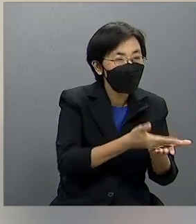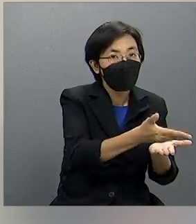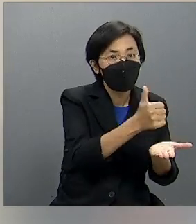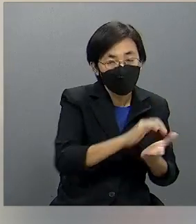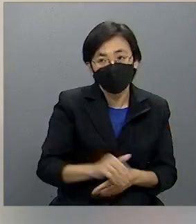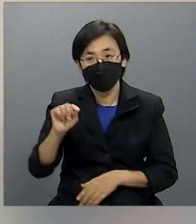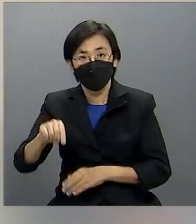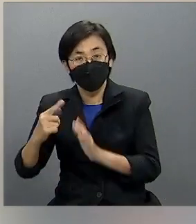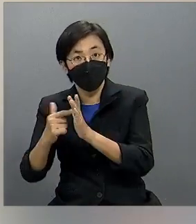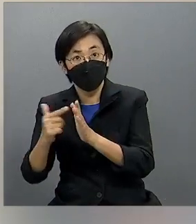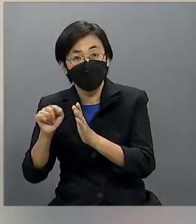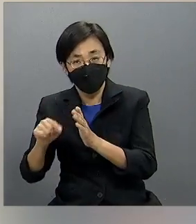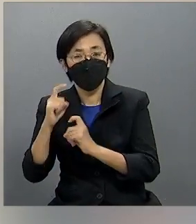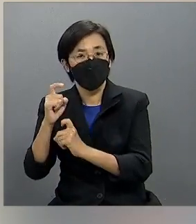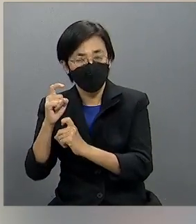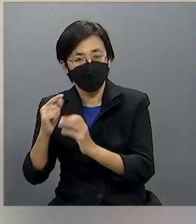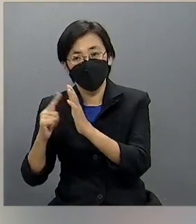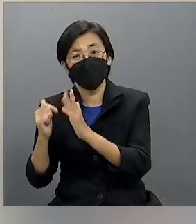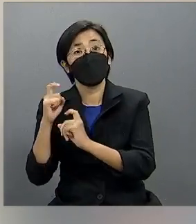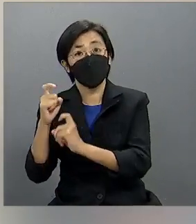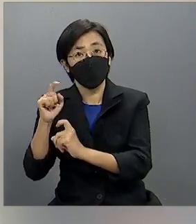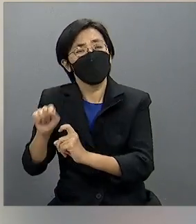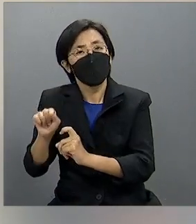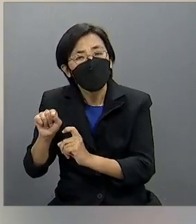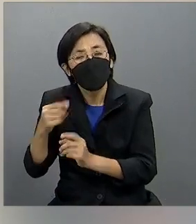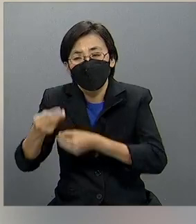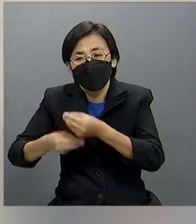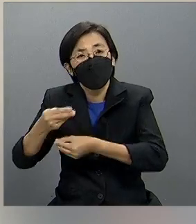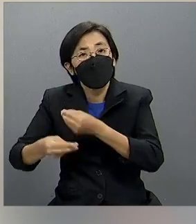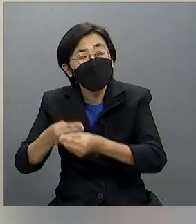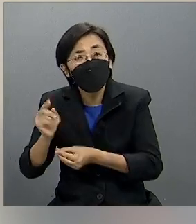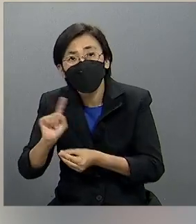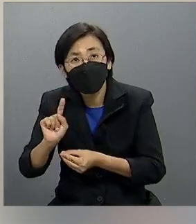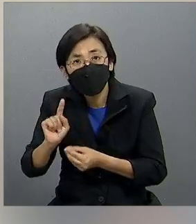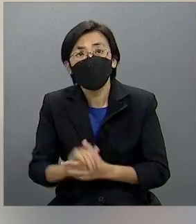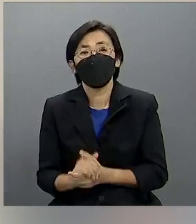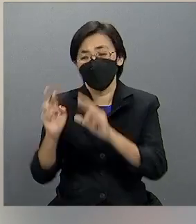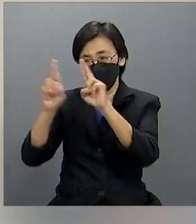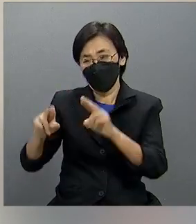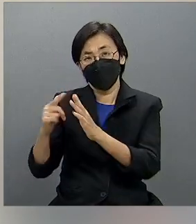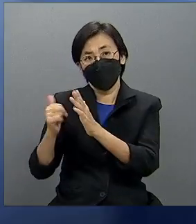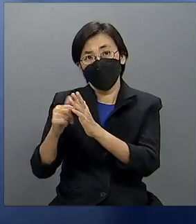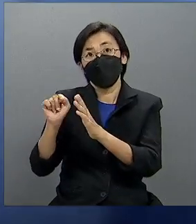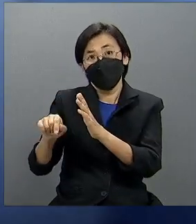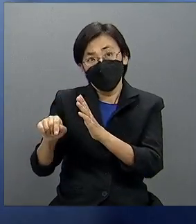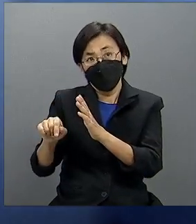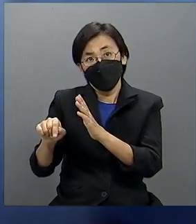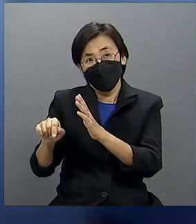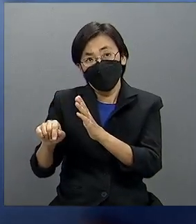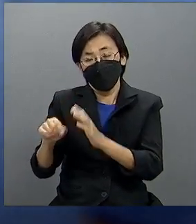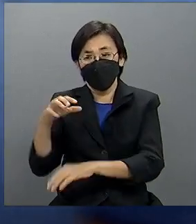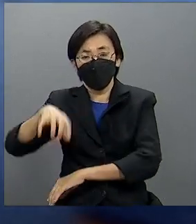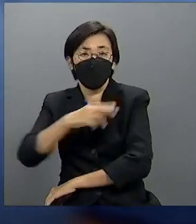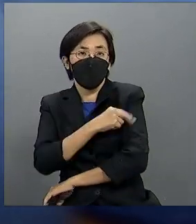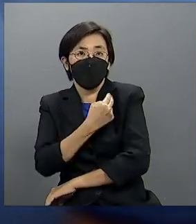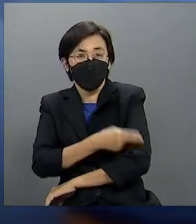ายาอันตรายนะครับอันนี้เราอาจจะขายได้ในร้านขายยาในหาซื้อได้ในโรงพยาบาลแต่ยา HIV เ